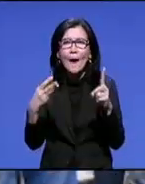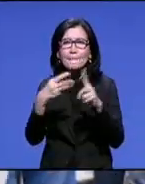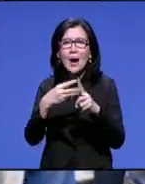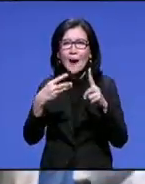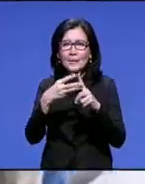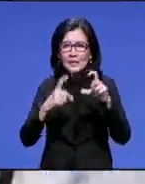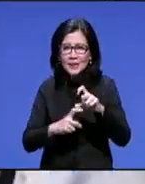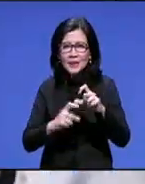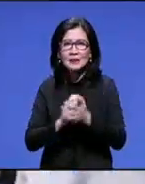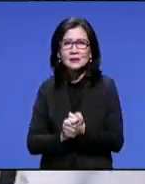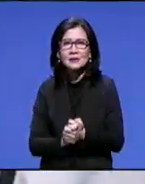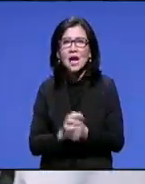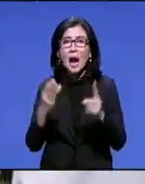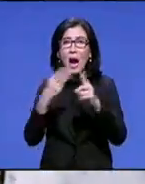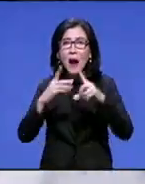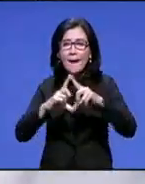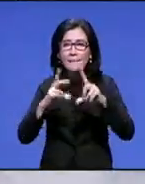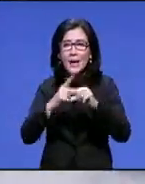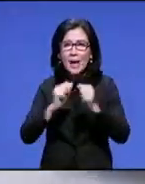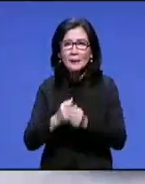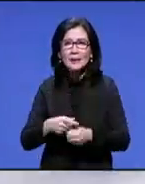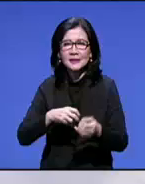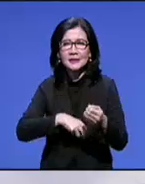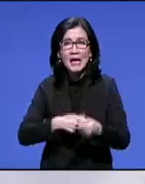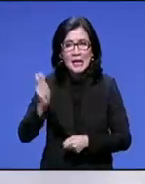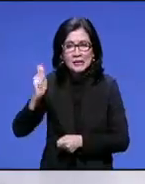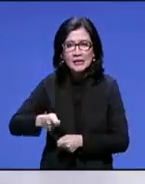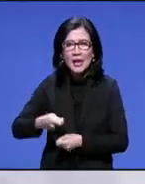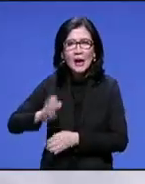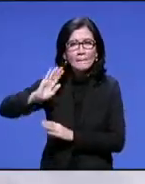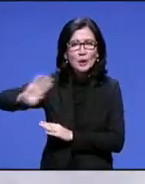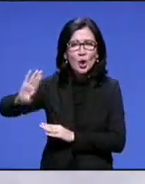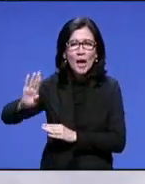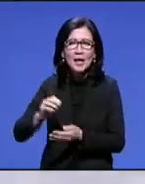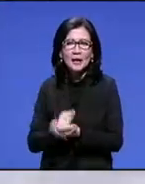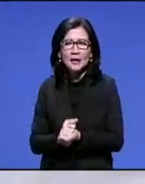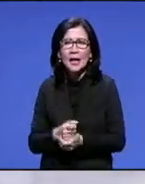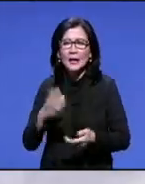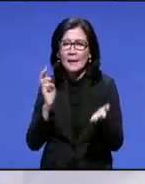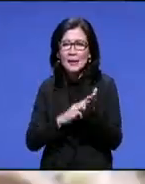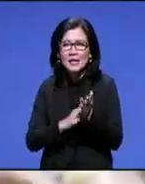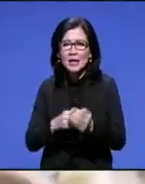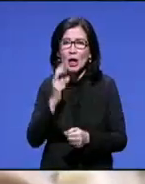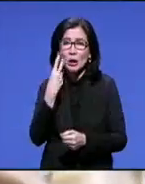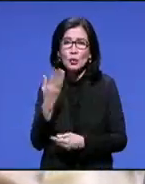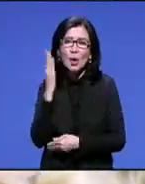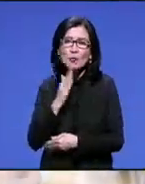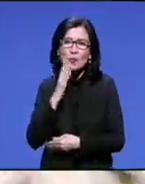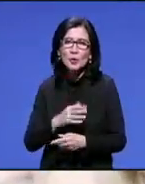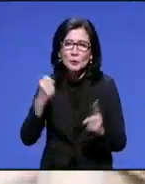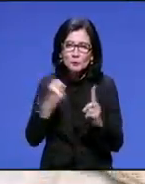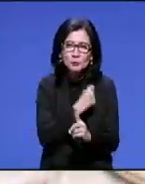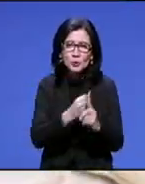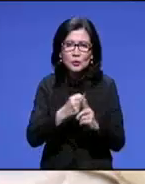Smith. Bahar menjalani sidang eksepsi kasus dugaan penganiayaan dua remaja di kawasan Pabuaran Bogor